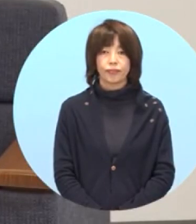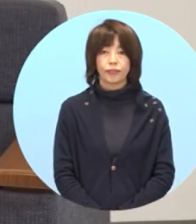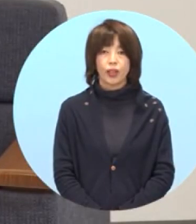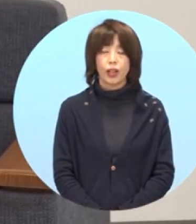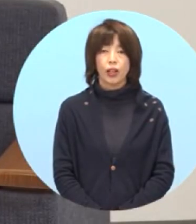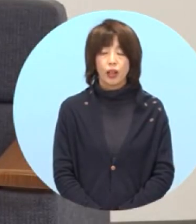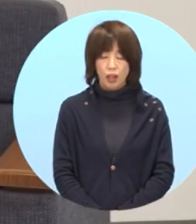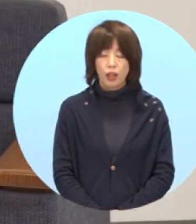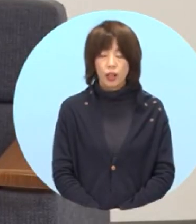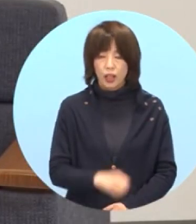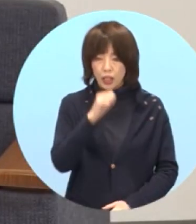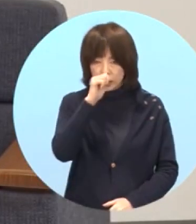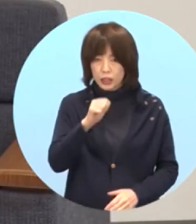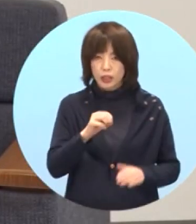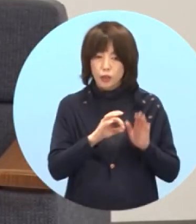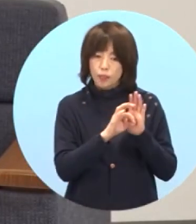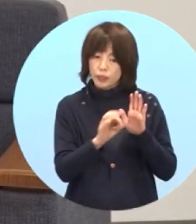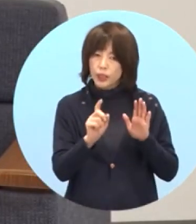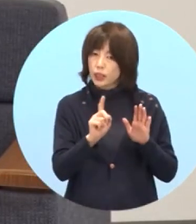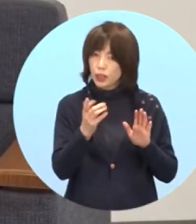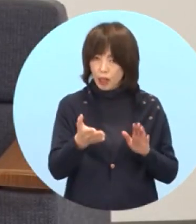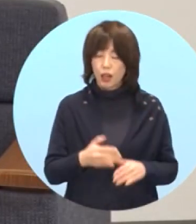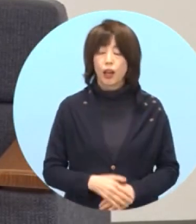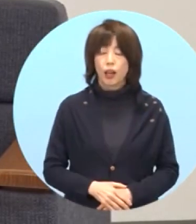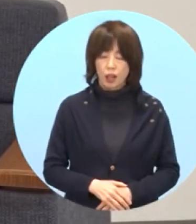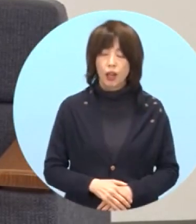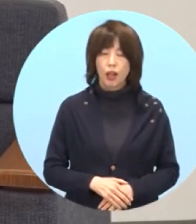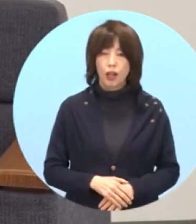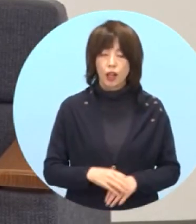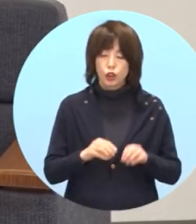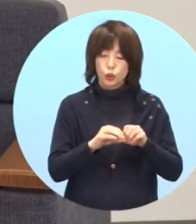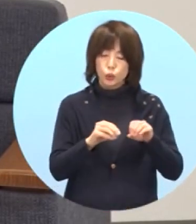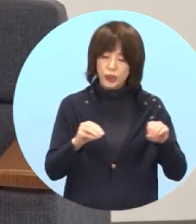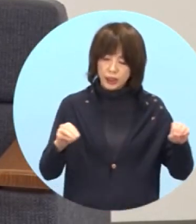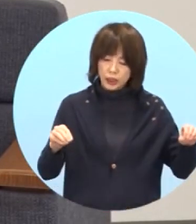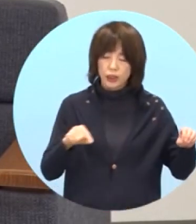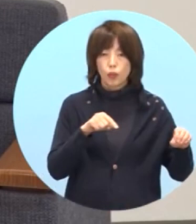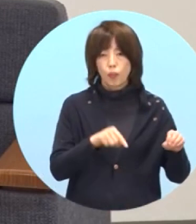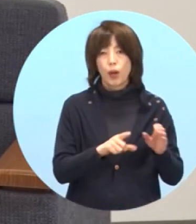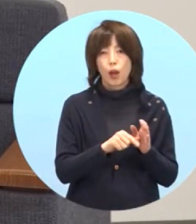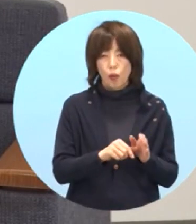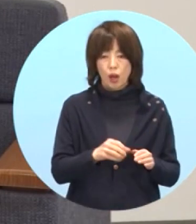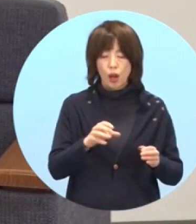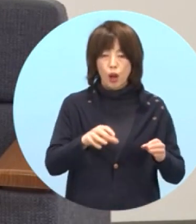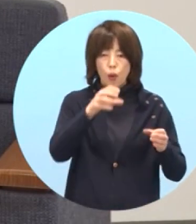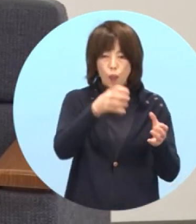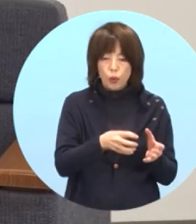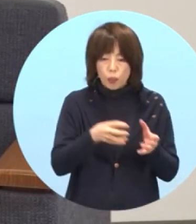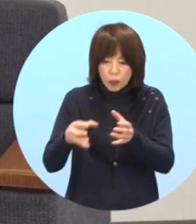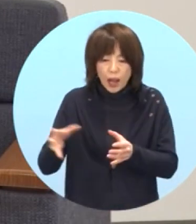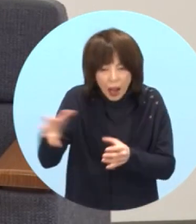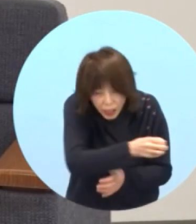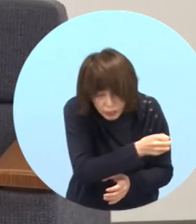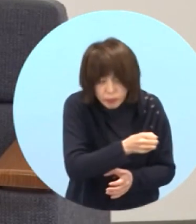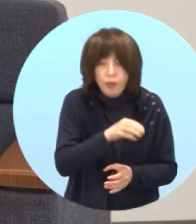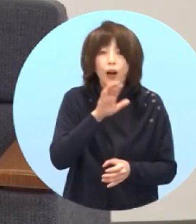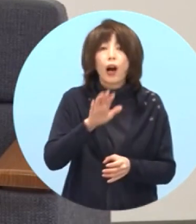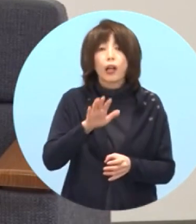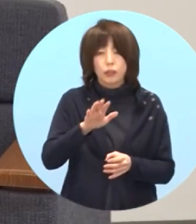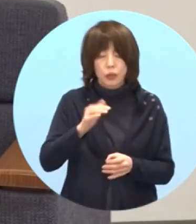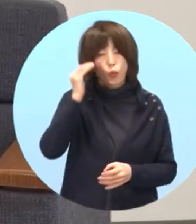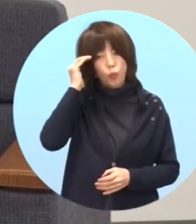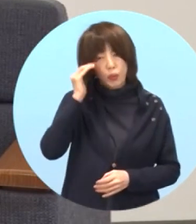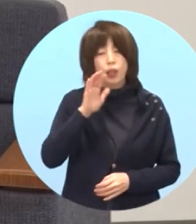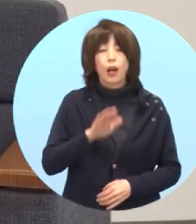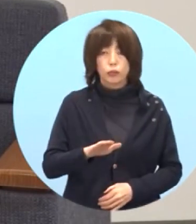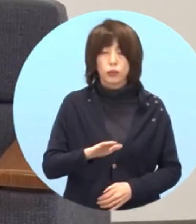そうですね、メリットとしては、土のグラウンドでってなると、ボールが急に跳ね変わったりだとか、っていうことが起こ